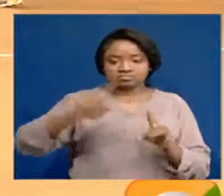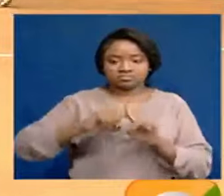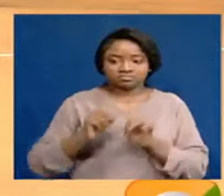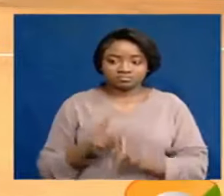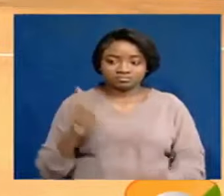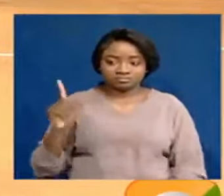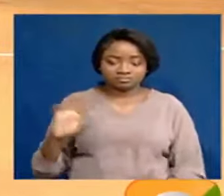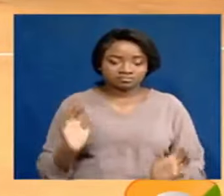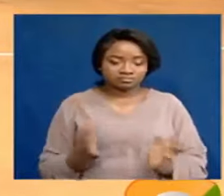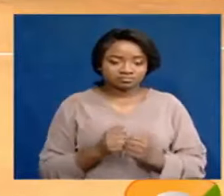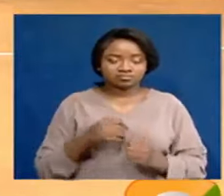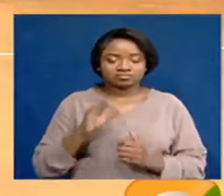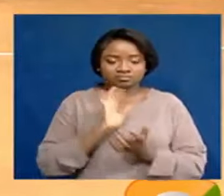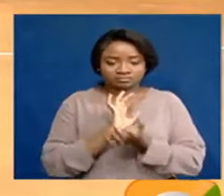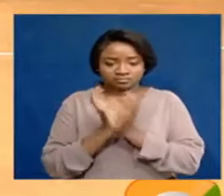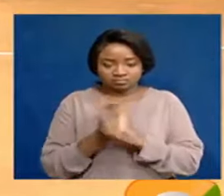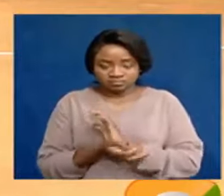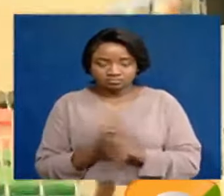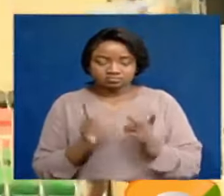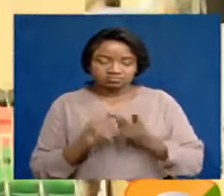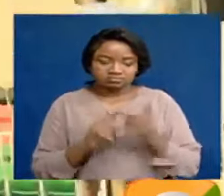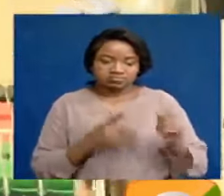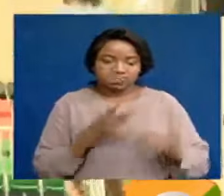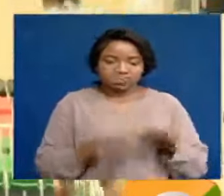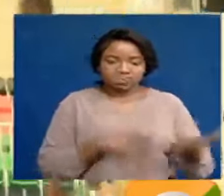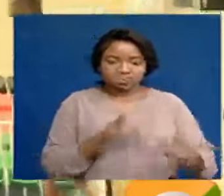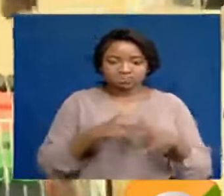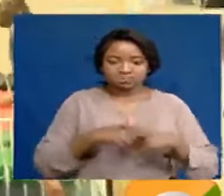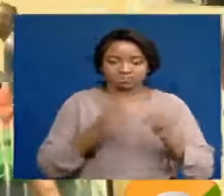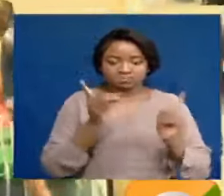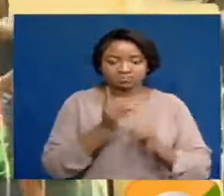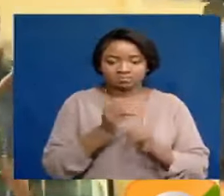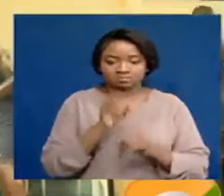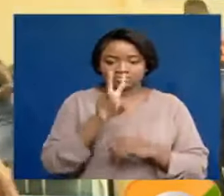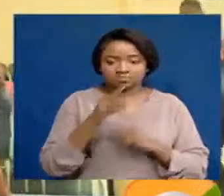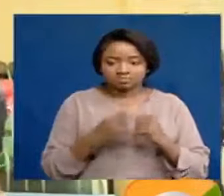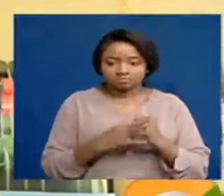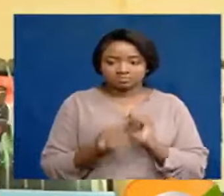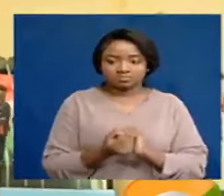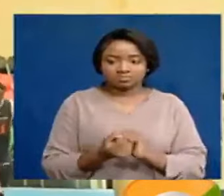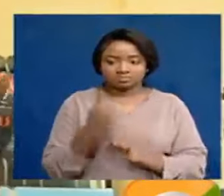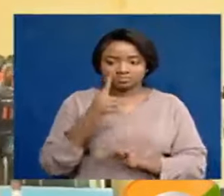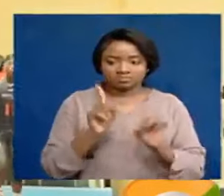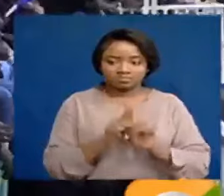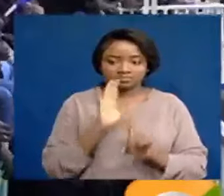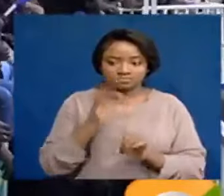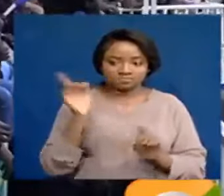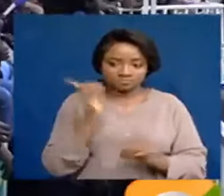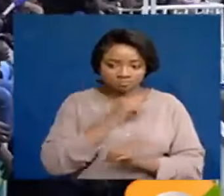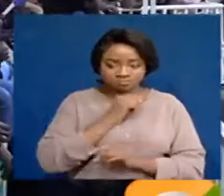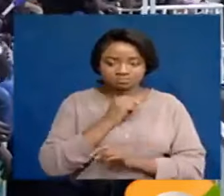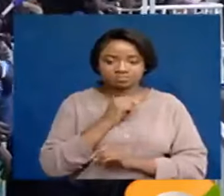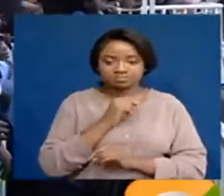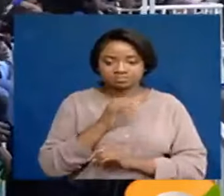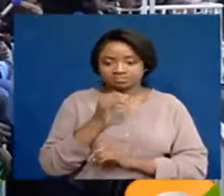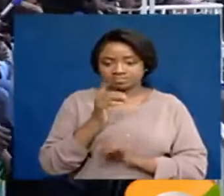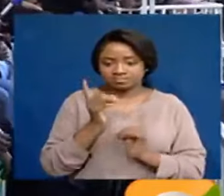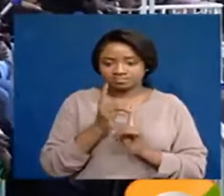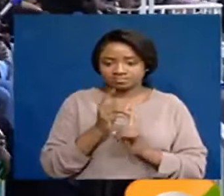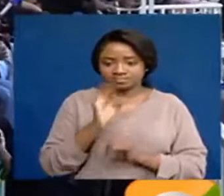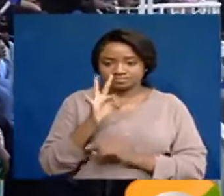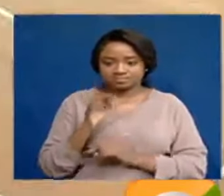uwanja wa Kasarani na ule wa Nyayo utang'oa nanga tarehe 28 Novemba na kukamilika tarehe 3 mwezi ujao.